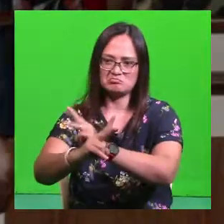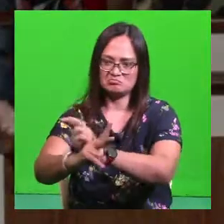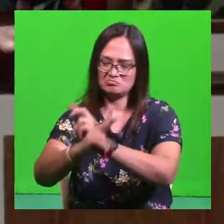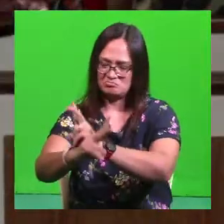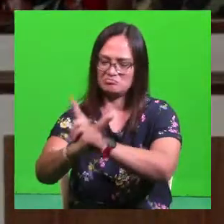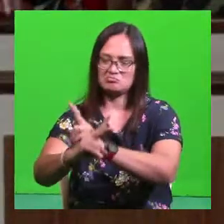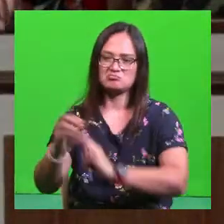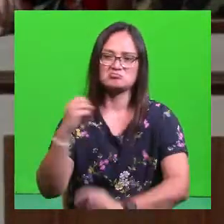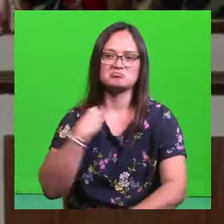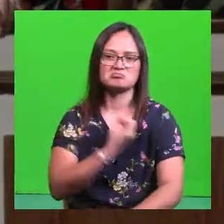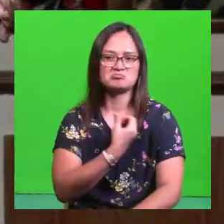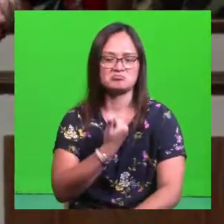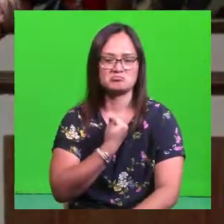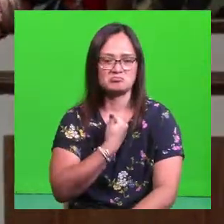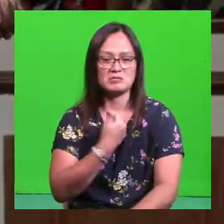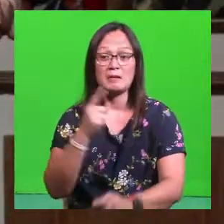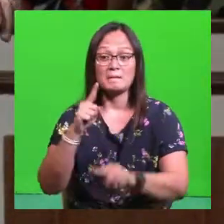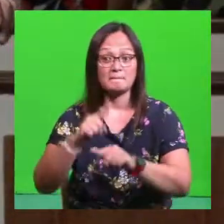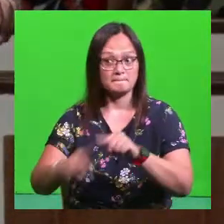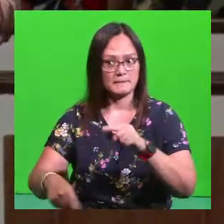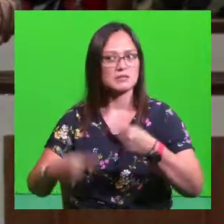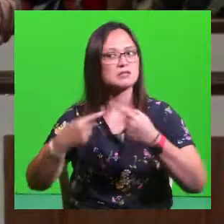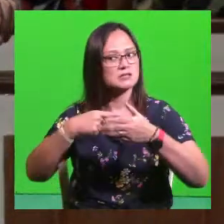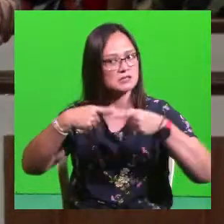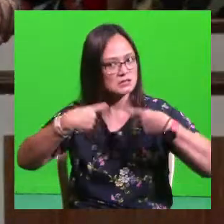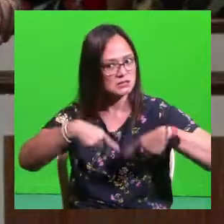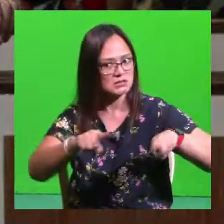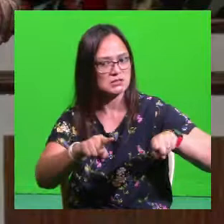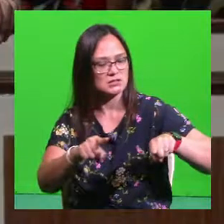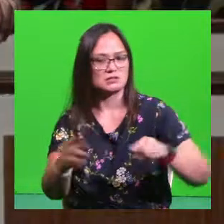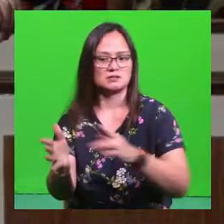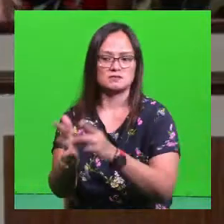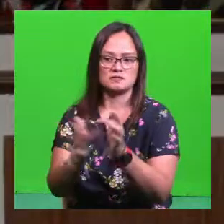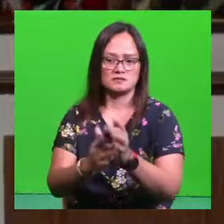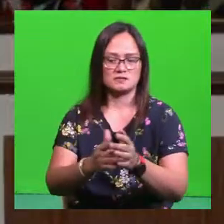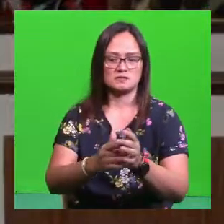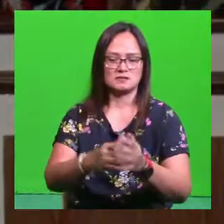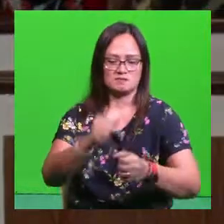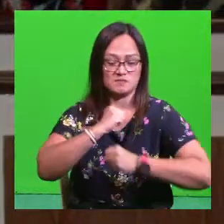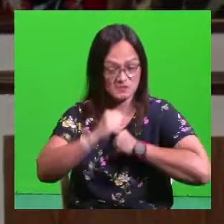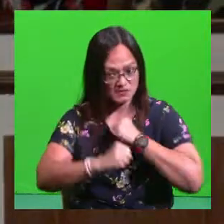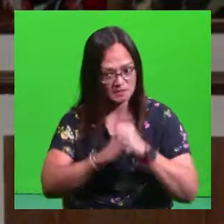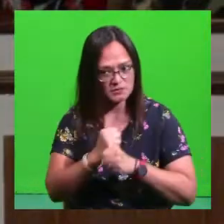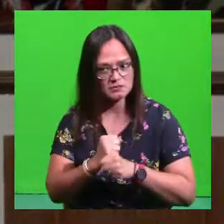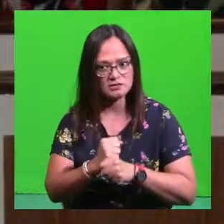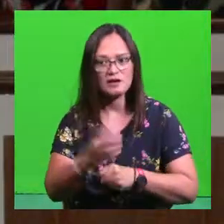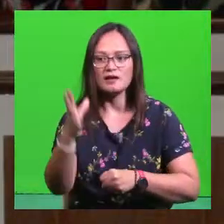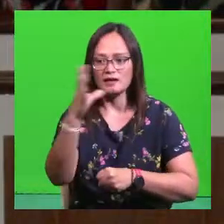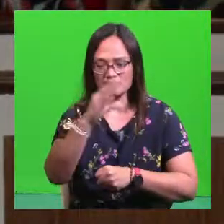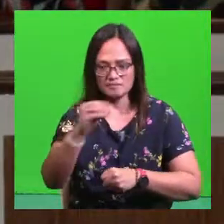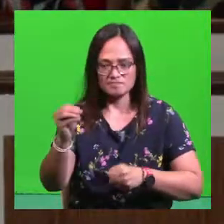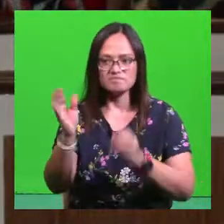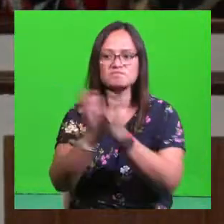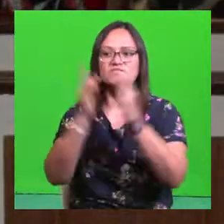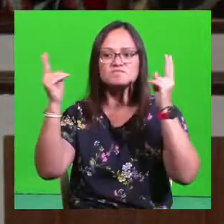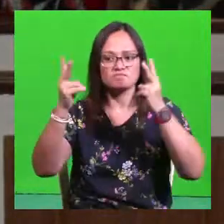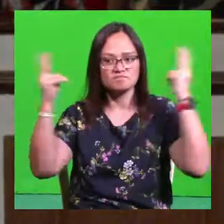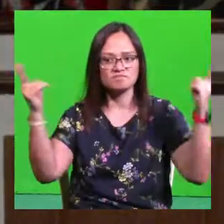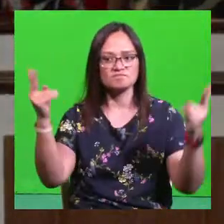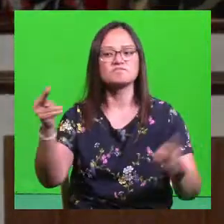through and He was victorious, we can then arm ourselves